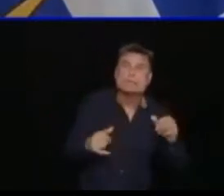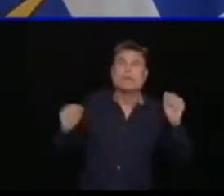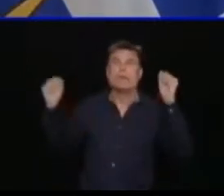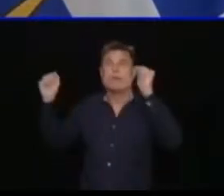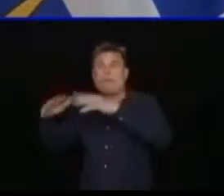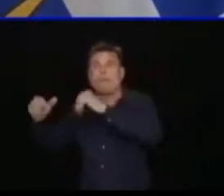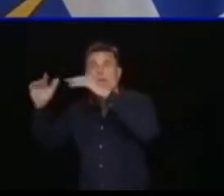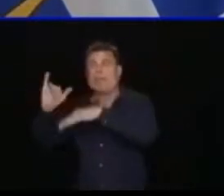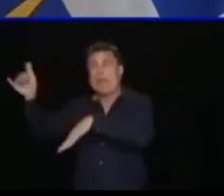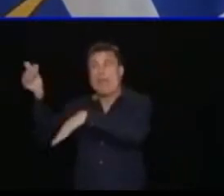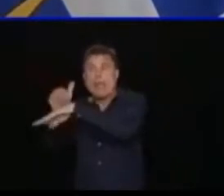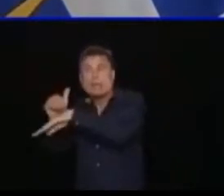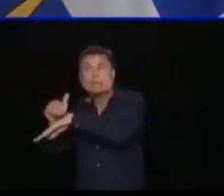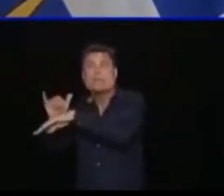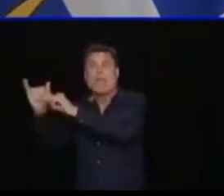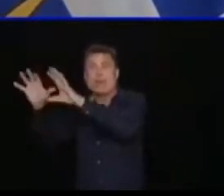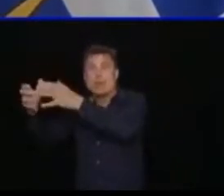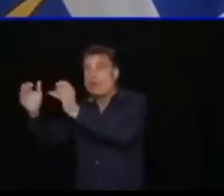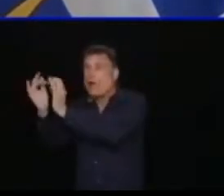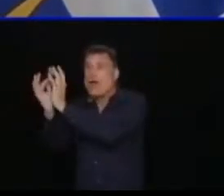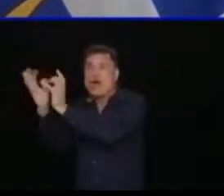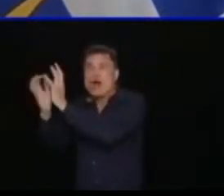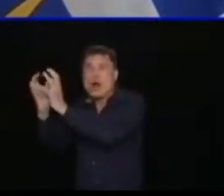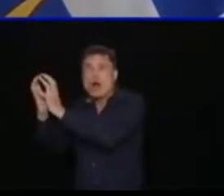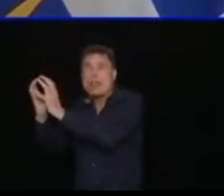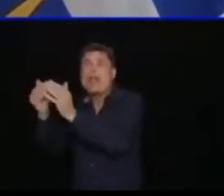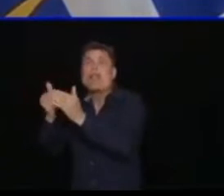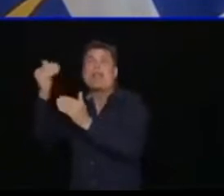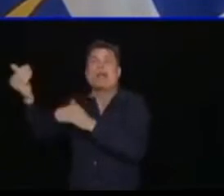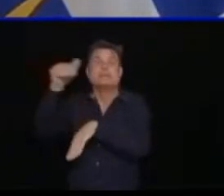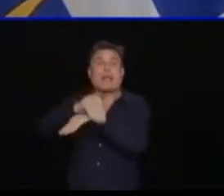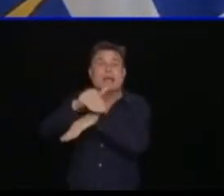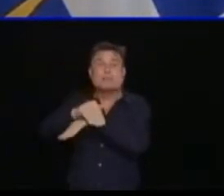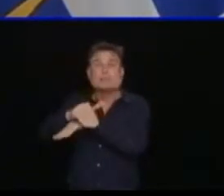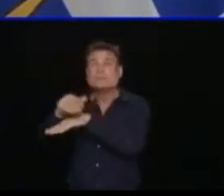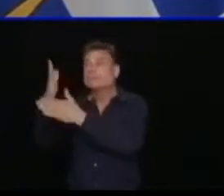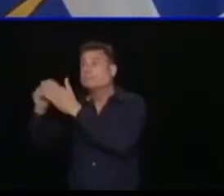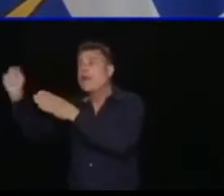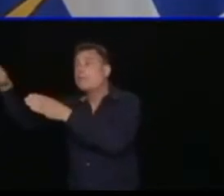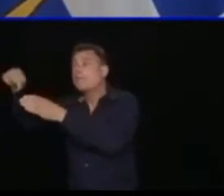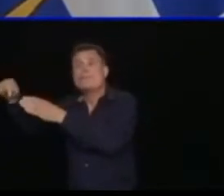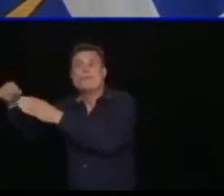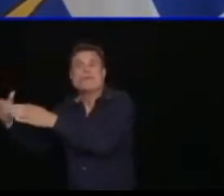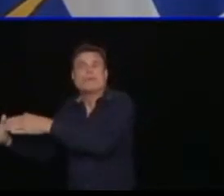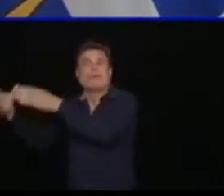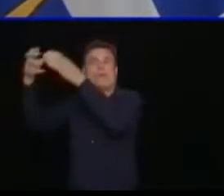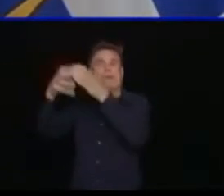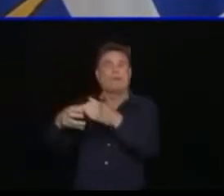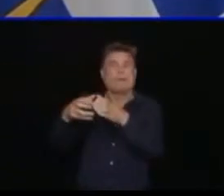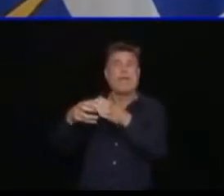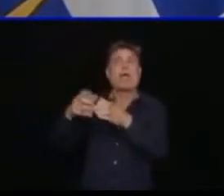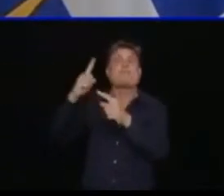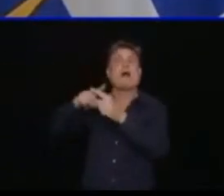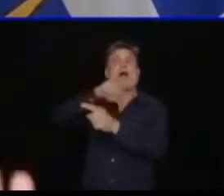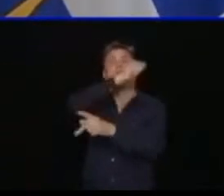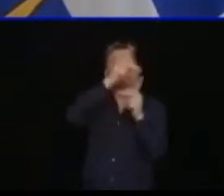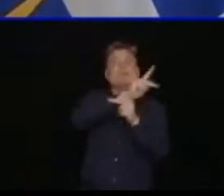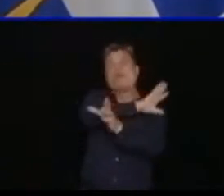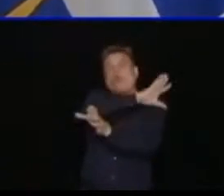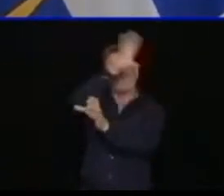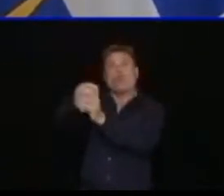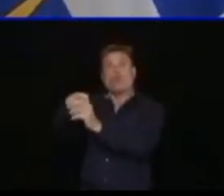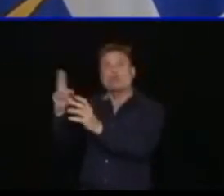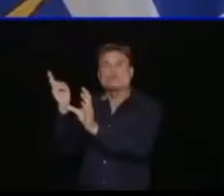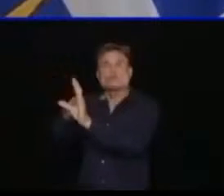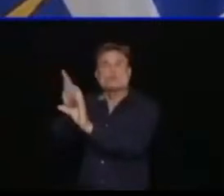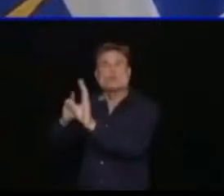是 single 那个 super 呢 spreading 都是 event 一 that 个 we've 小事 seen 情一 in 个小事 some 情 other 联系起来 places, 的 but it has been a number of events 那么有 where 很 people 多 have 是 spread 一个 to a 小事 number 件 of 小 other